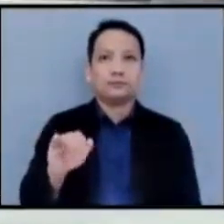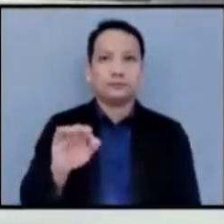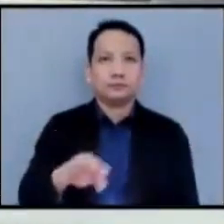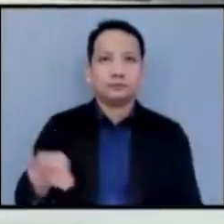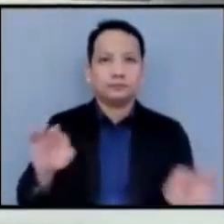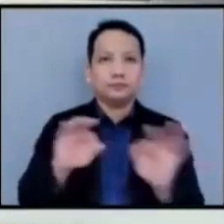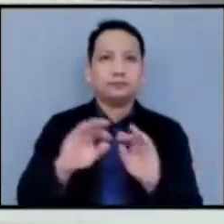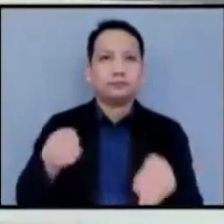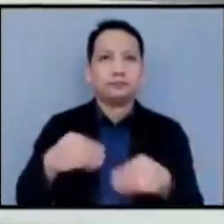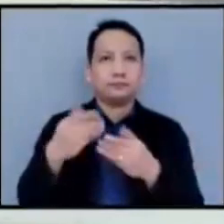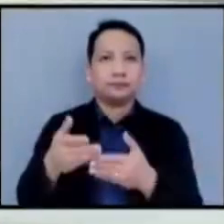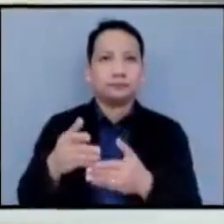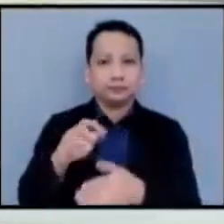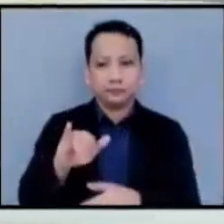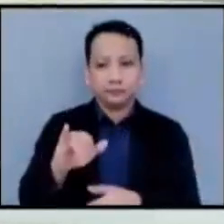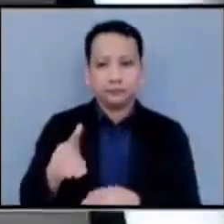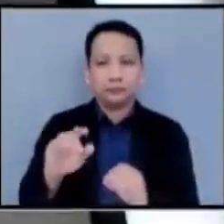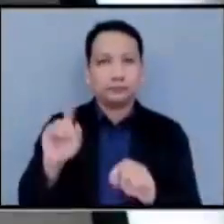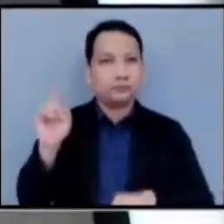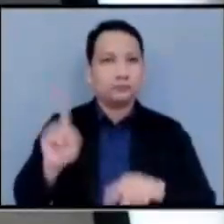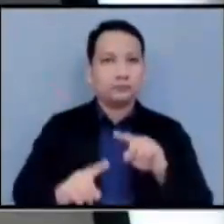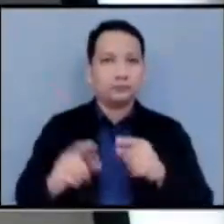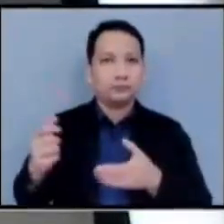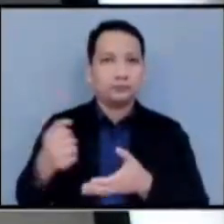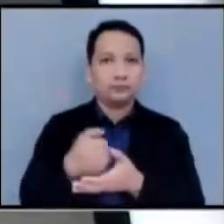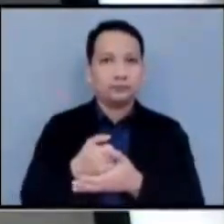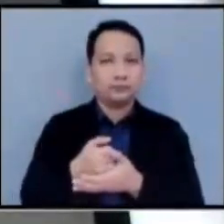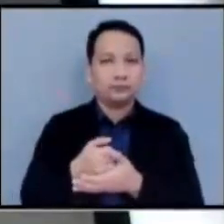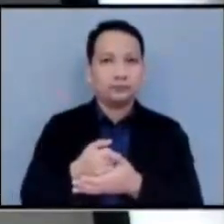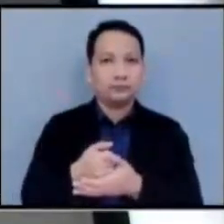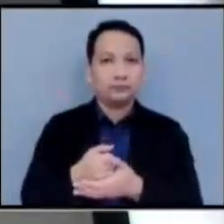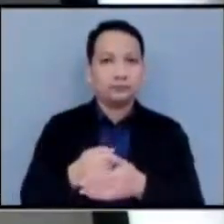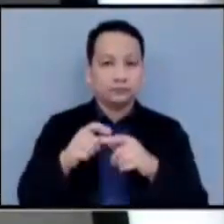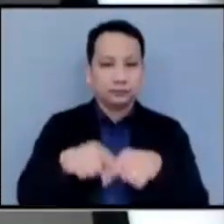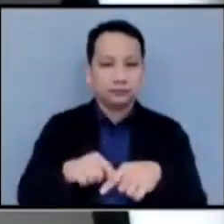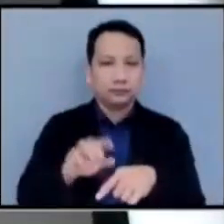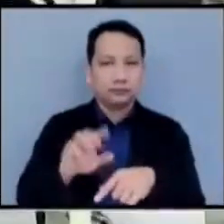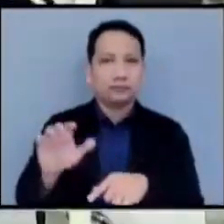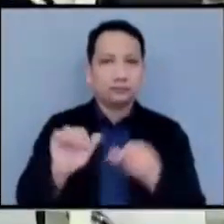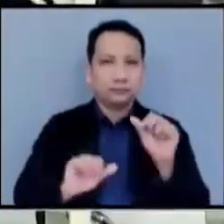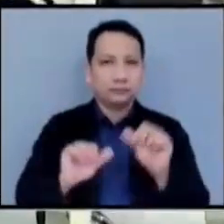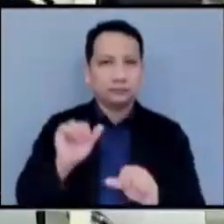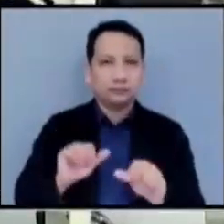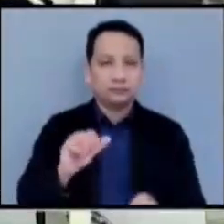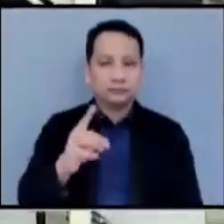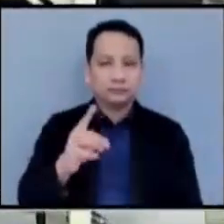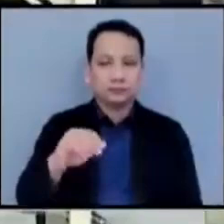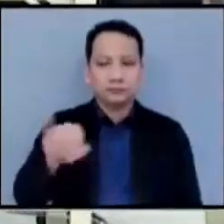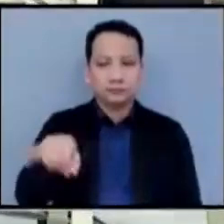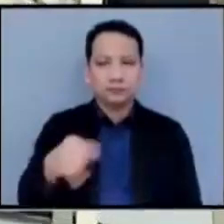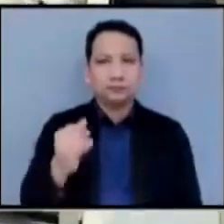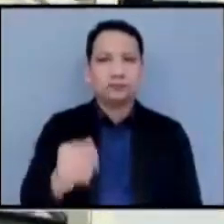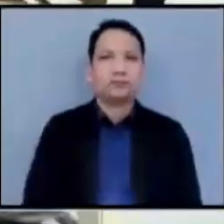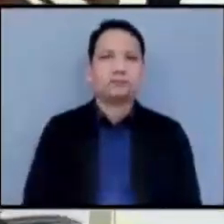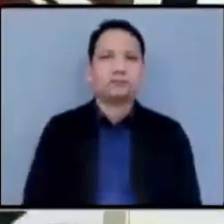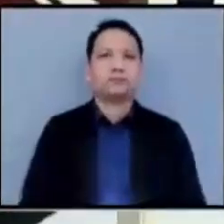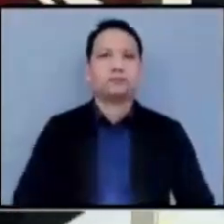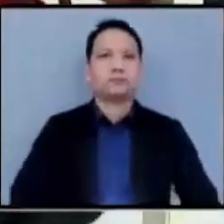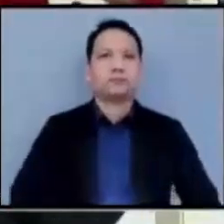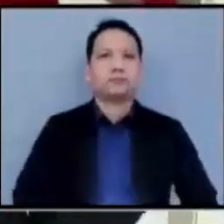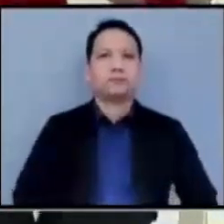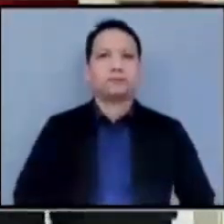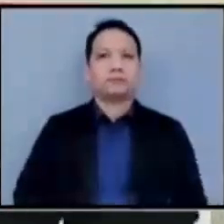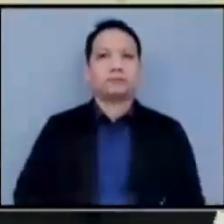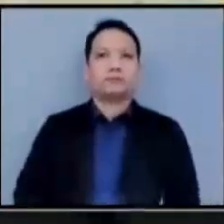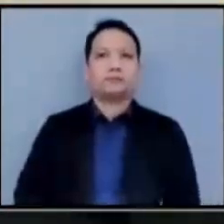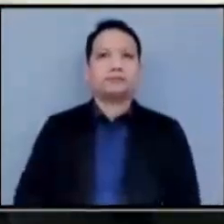ID ang mga walang kakayahang kumuha nito. Pero depende pa ito sa assessment ng DOJ. Yung phase 1 natin, dahil gagawin